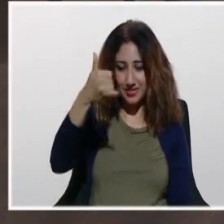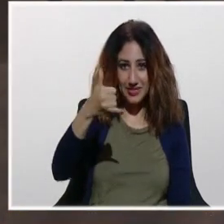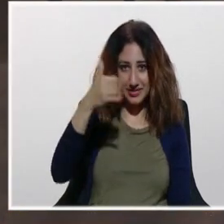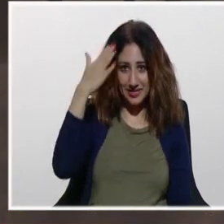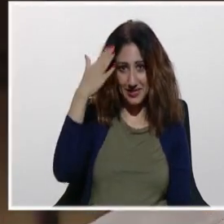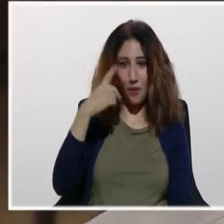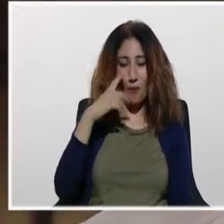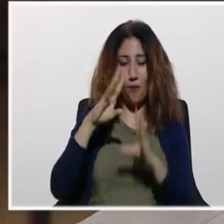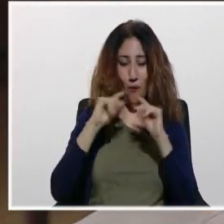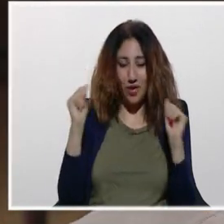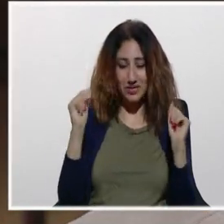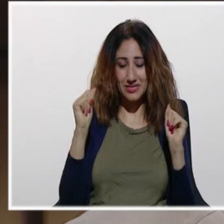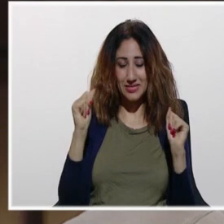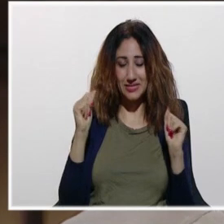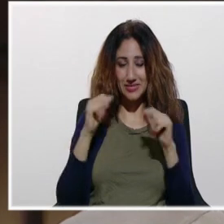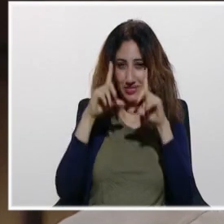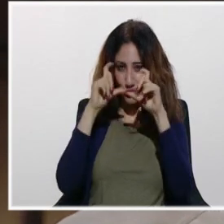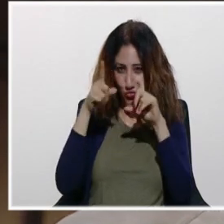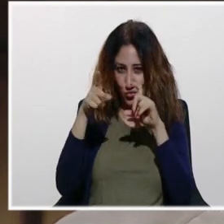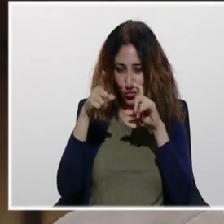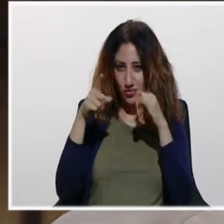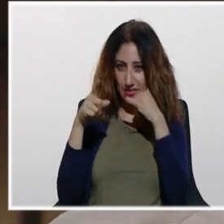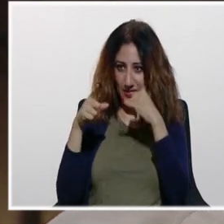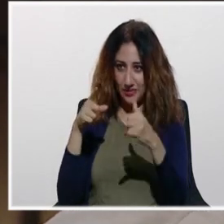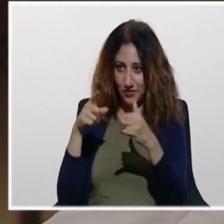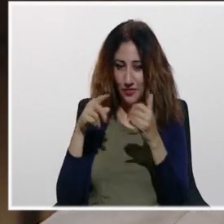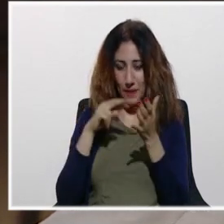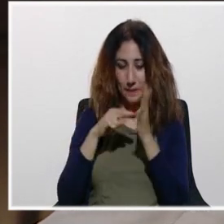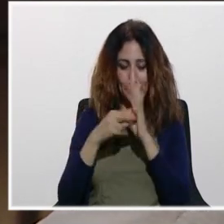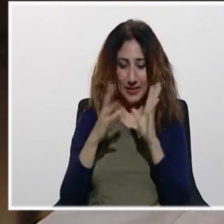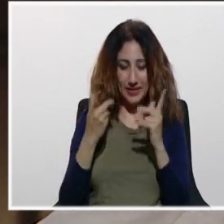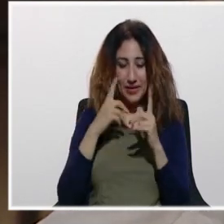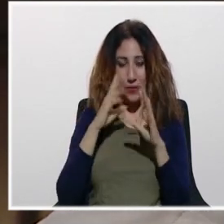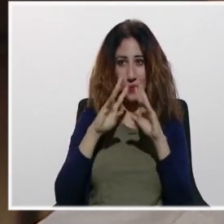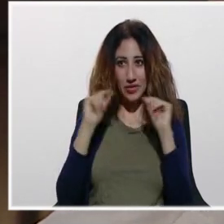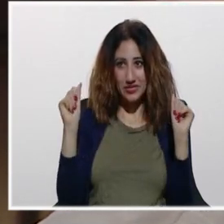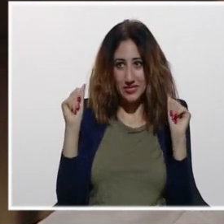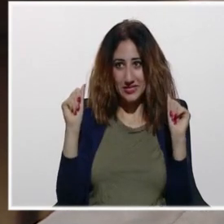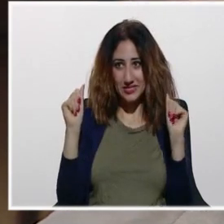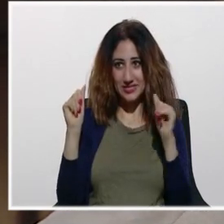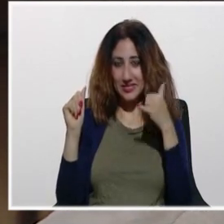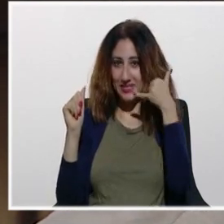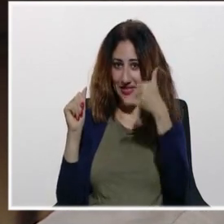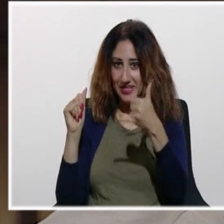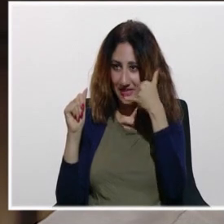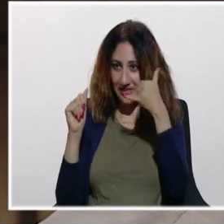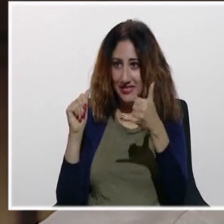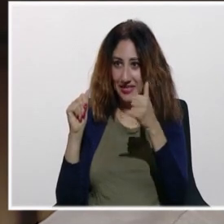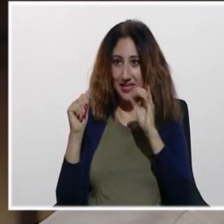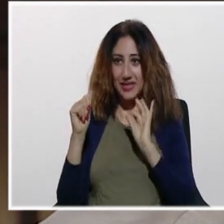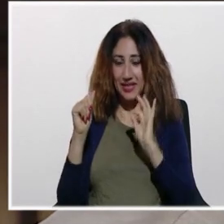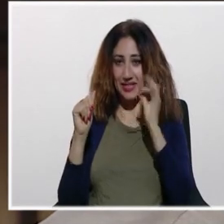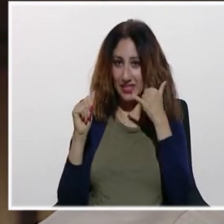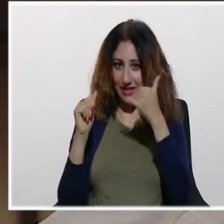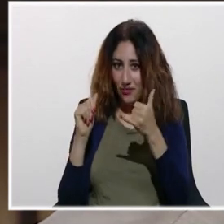اولا وحشتني جدا، وحشتني جدا يا جمال، ازيك؟ والحلقه دي اصلها كده ما شاء الله، يعني كل اللي فيها حبايبي بجد،